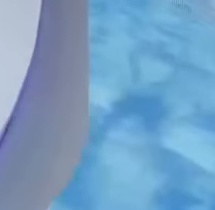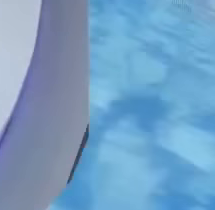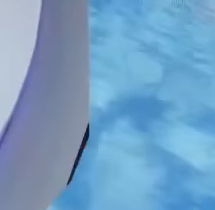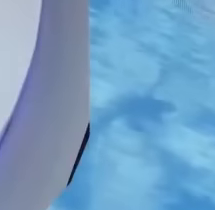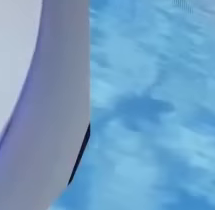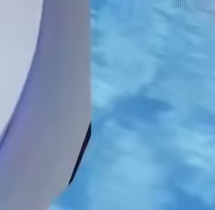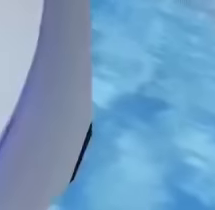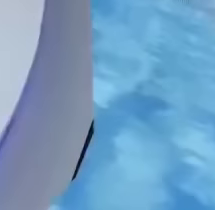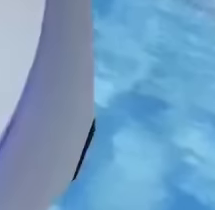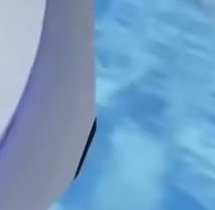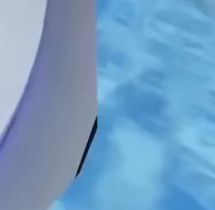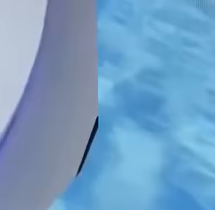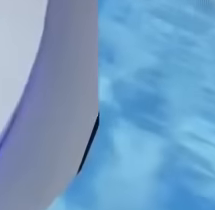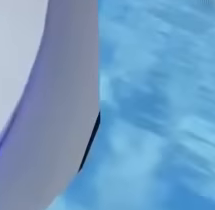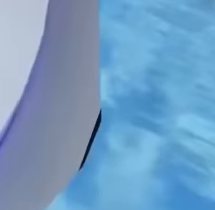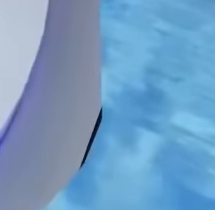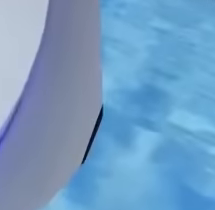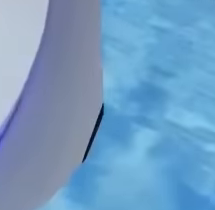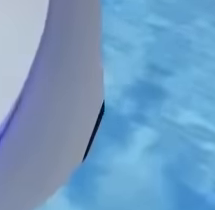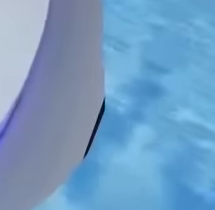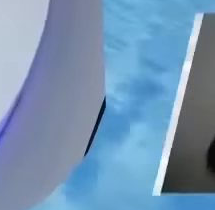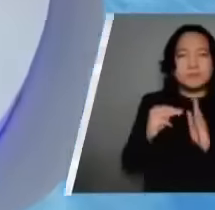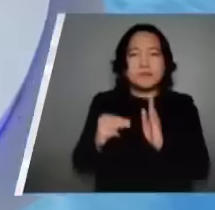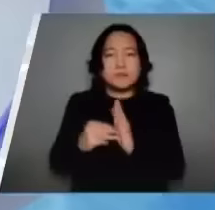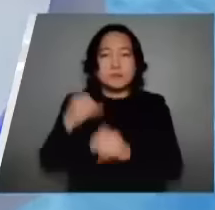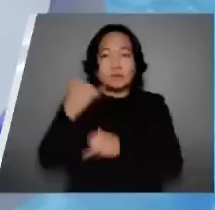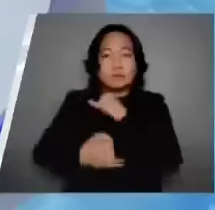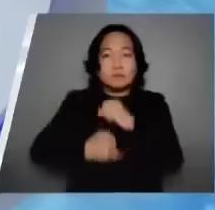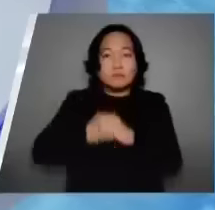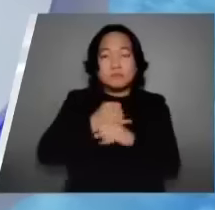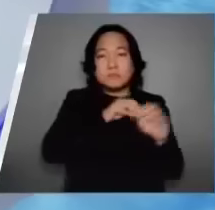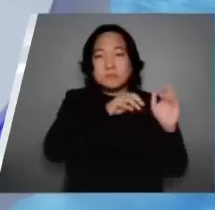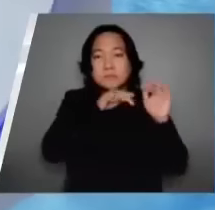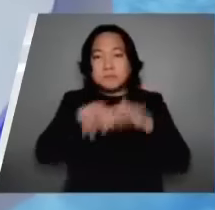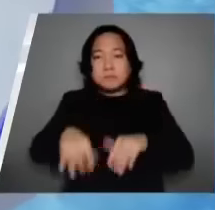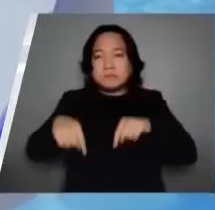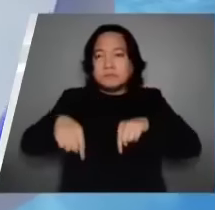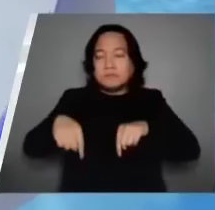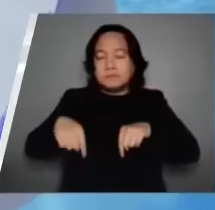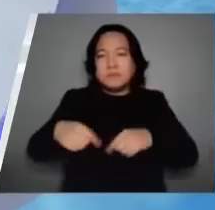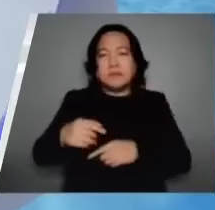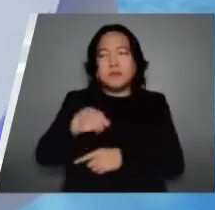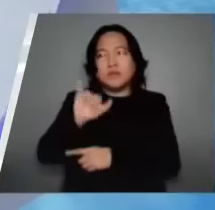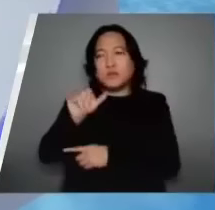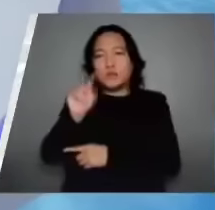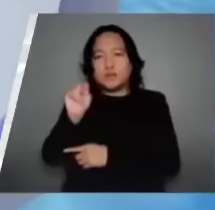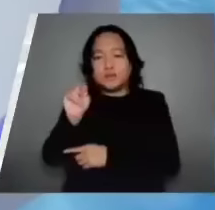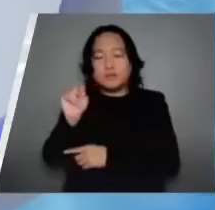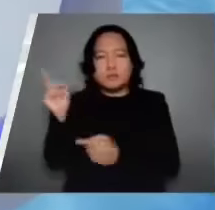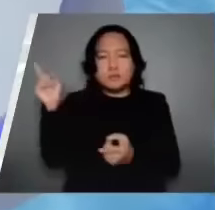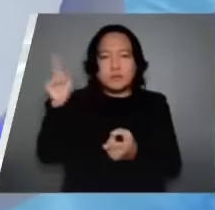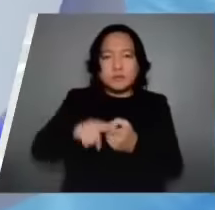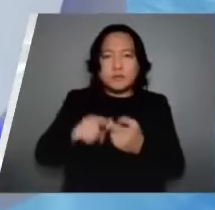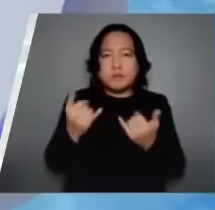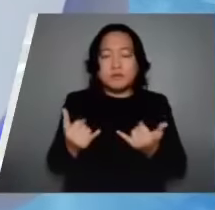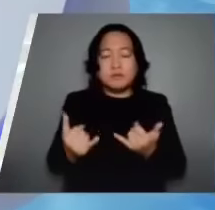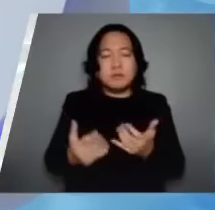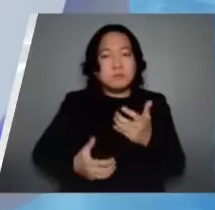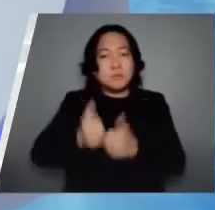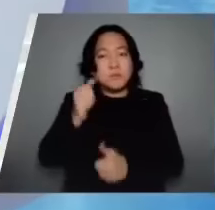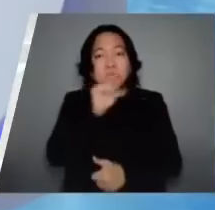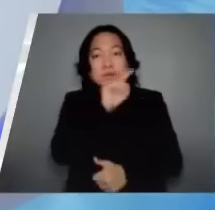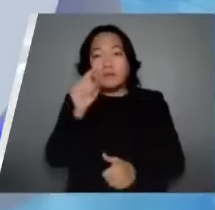Mahigit 2 milyong international visitors na ang dumating sa bansa mula Enero ayon sa Department of Tourism. Karamihan po sa kanila galing sa South